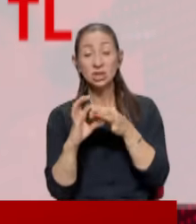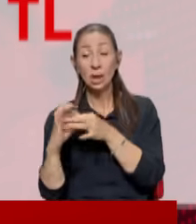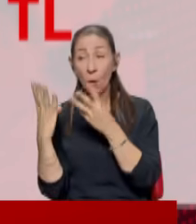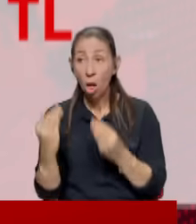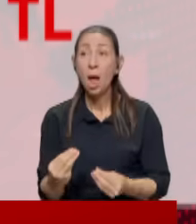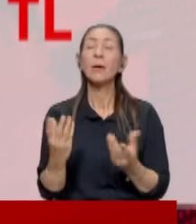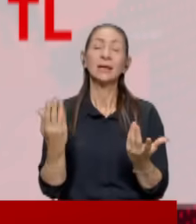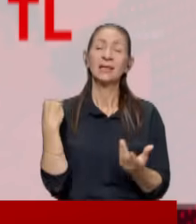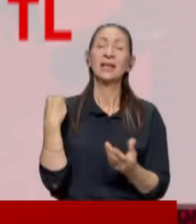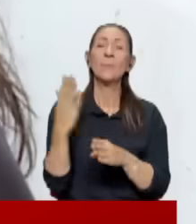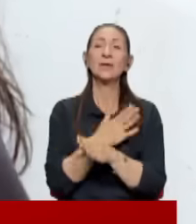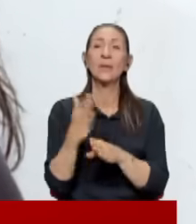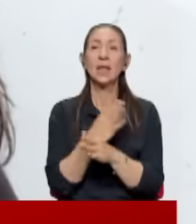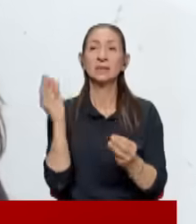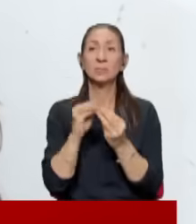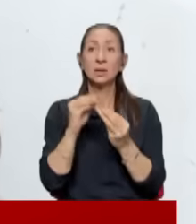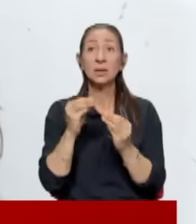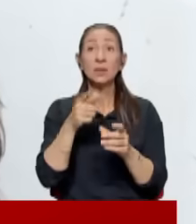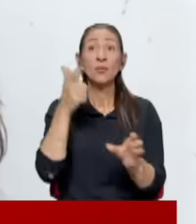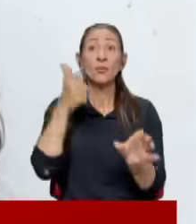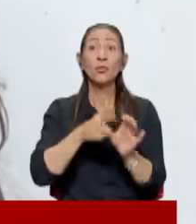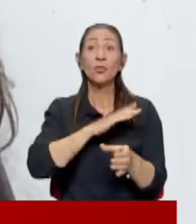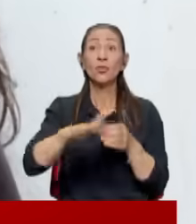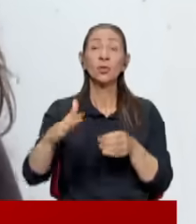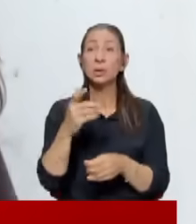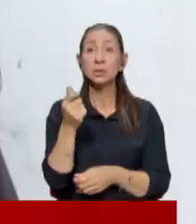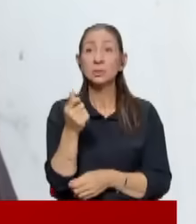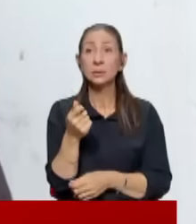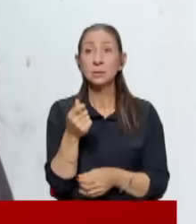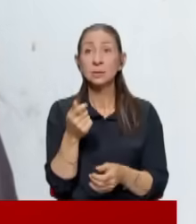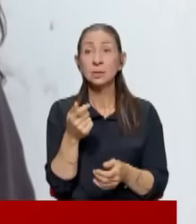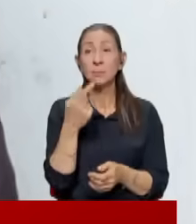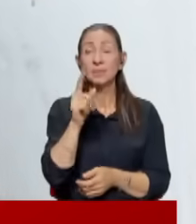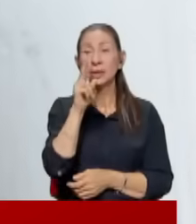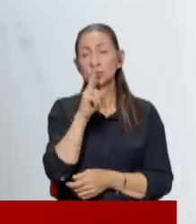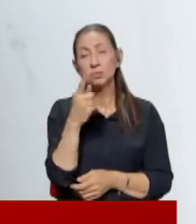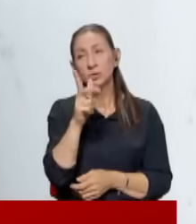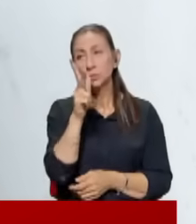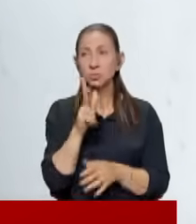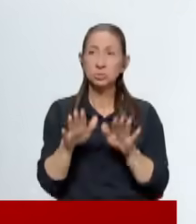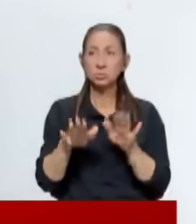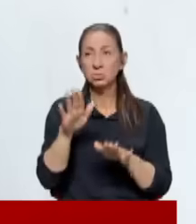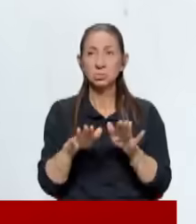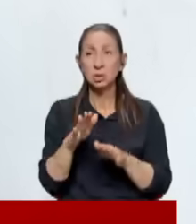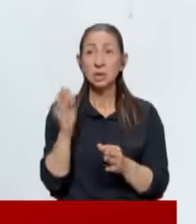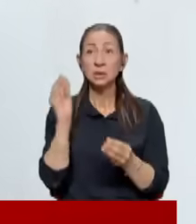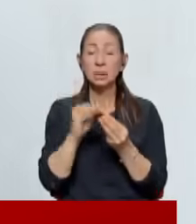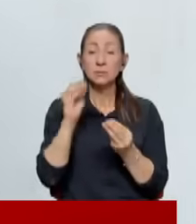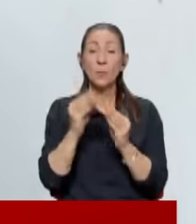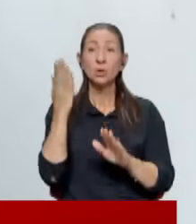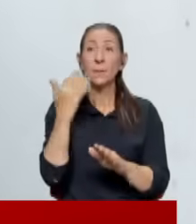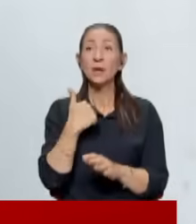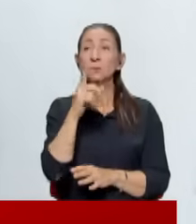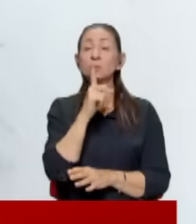tüm ürünlere yeni zamlar demek. Depomu fulluyorum. Ne kadara fulluyorum? Karta yükleniyoruz. 1200-1300 o civarlarda. Zamlardan önce